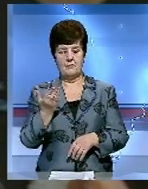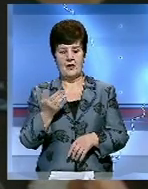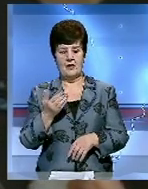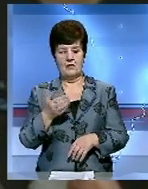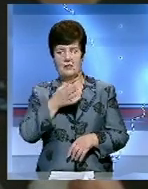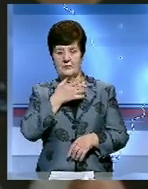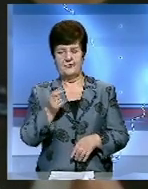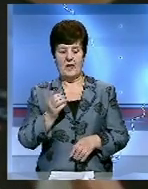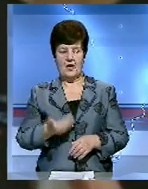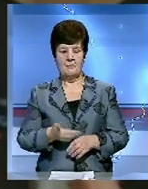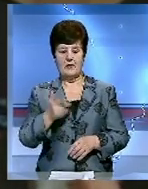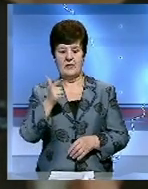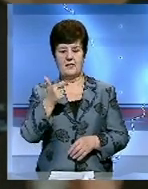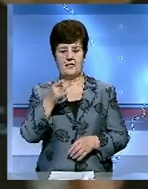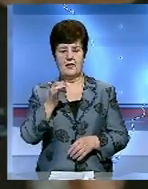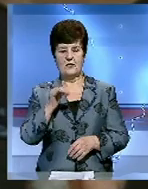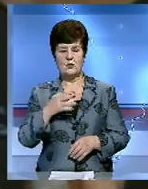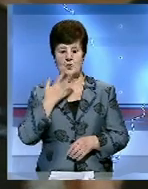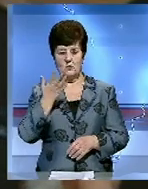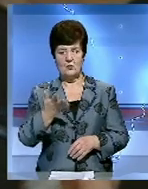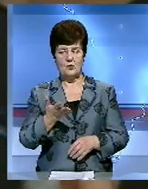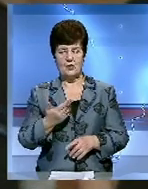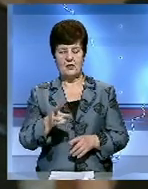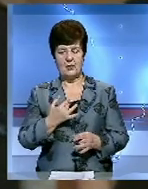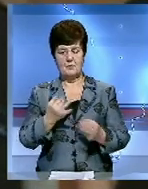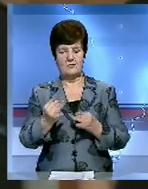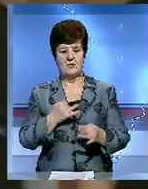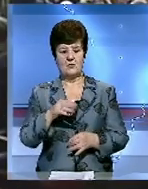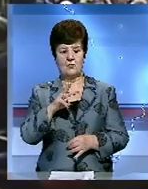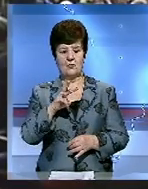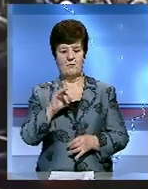avut menstruație. Trebuie să vorbesc cu Mihai.